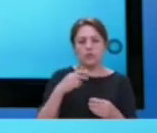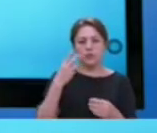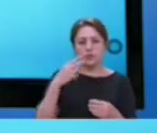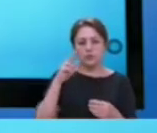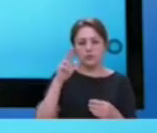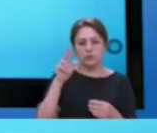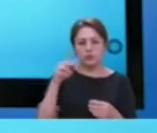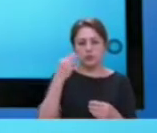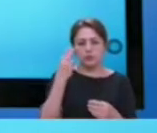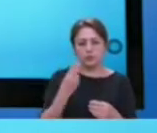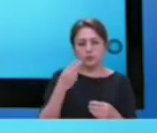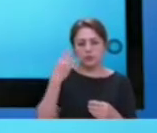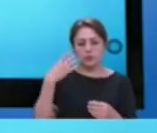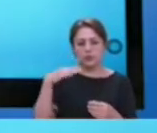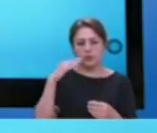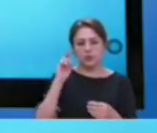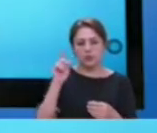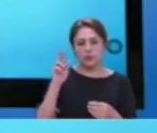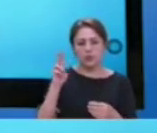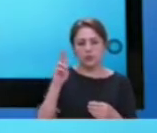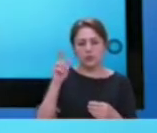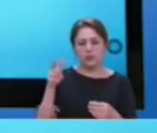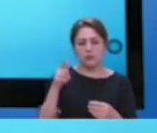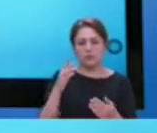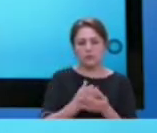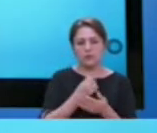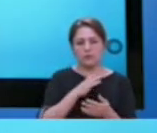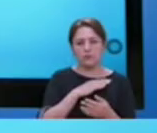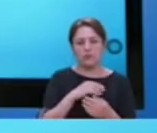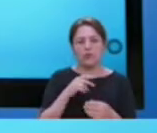kilogram ekanligi kelib chiqadi. Keyingisi